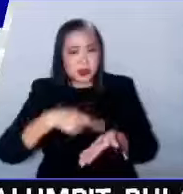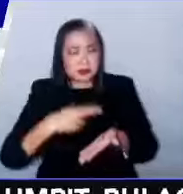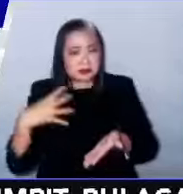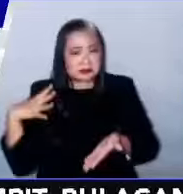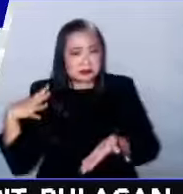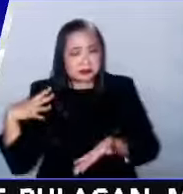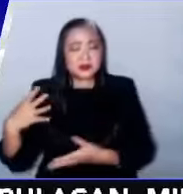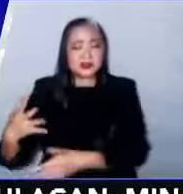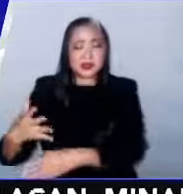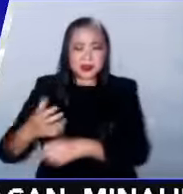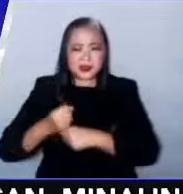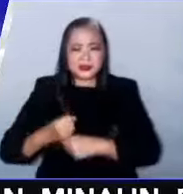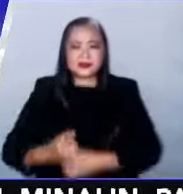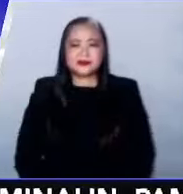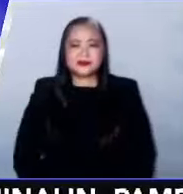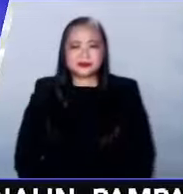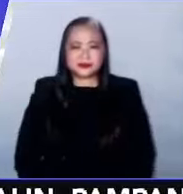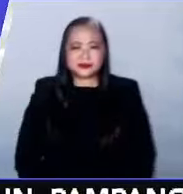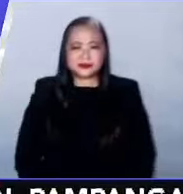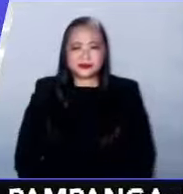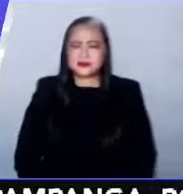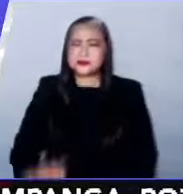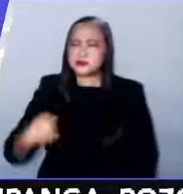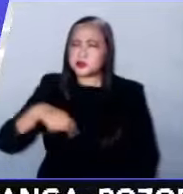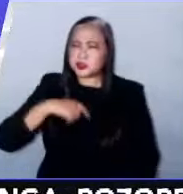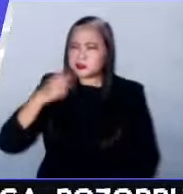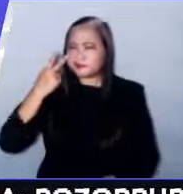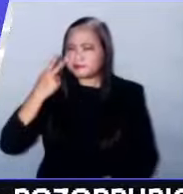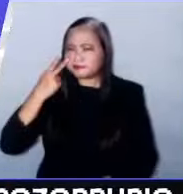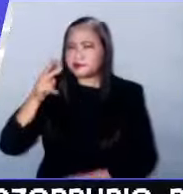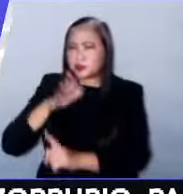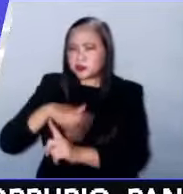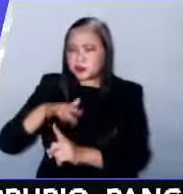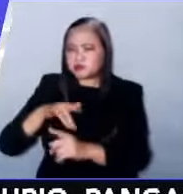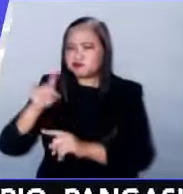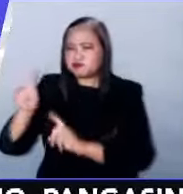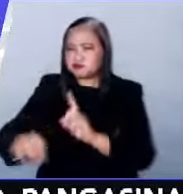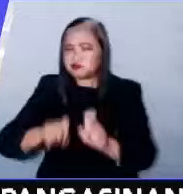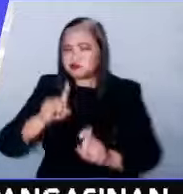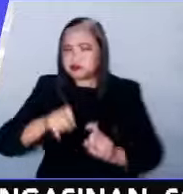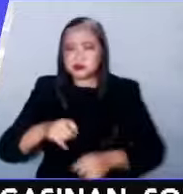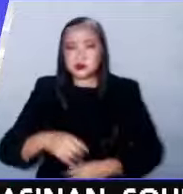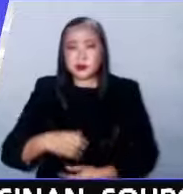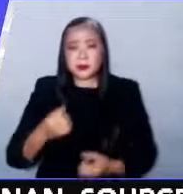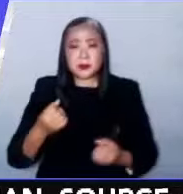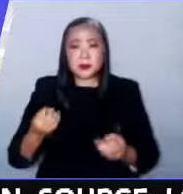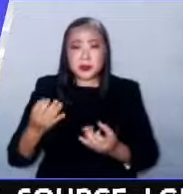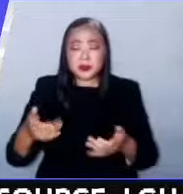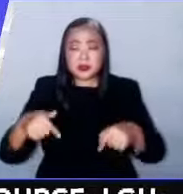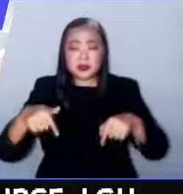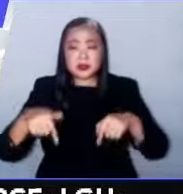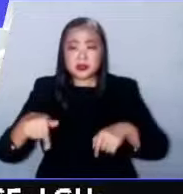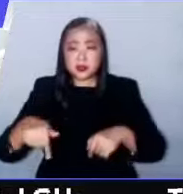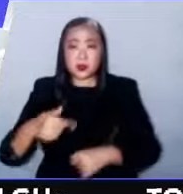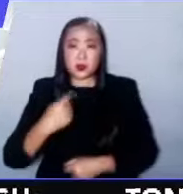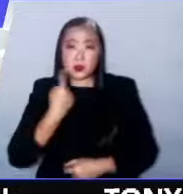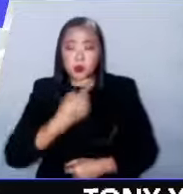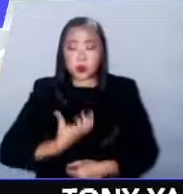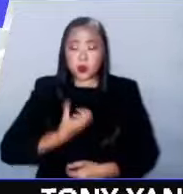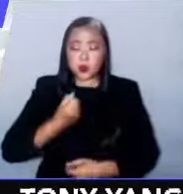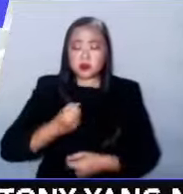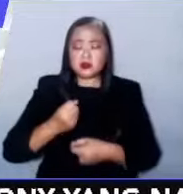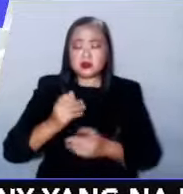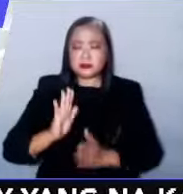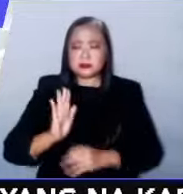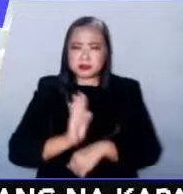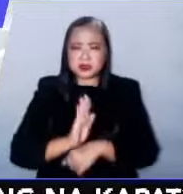Sa aming pag-aanalisa at sa aming pagtatanong-tanong, karamihan po dito sa mga consignees po na ito ay naghihintay